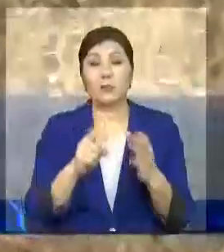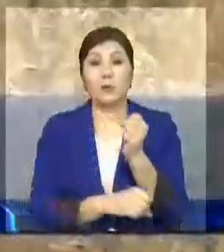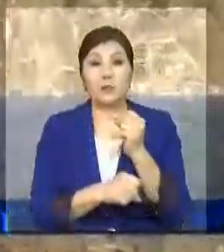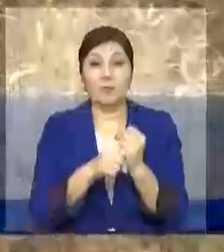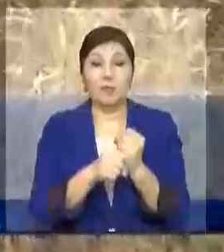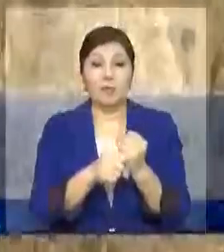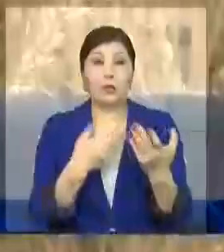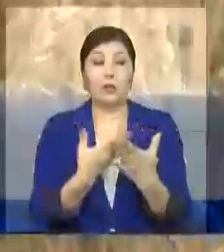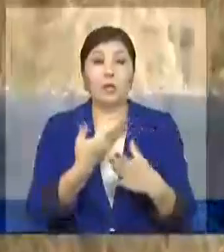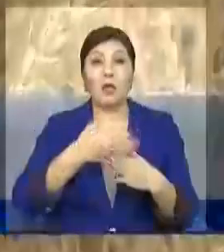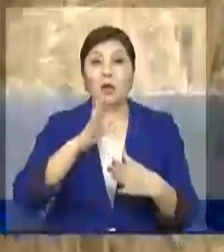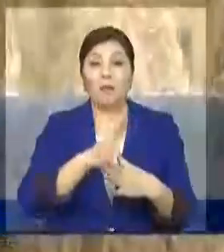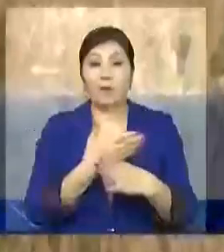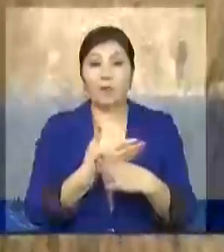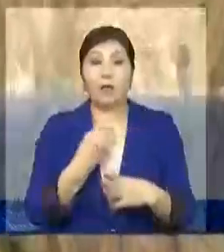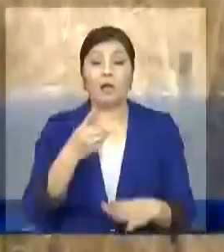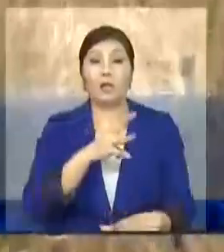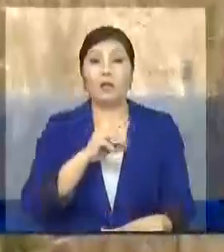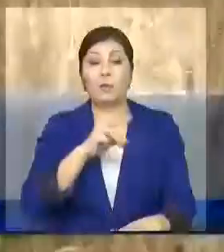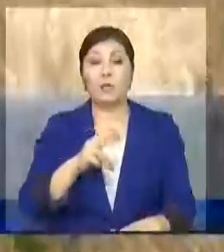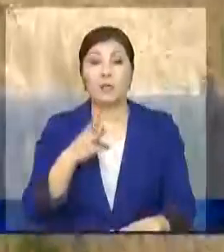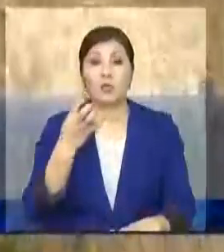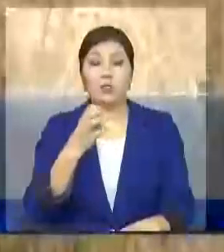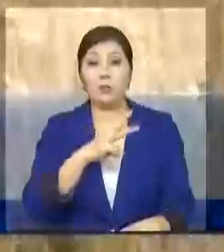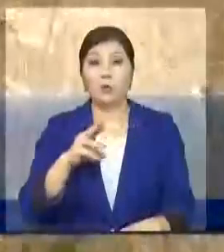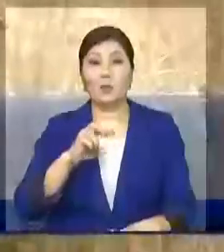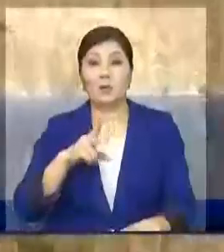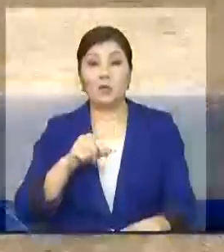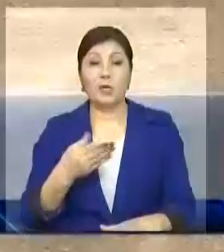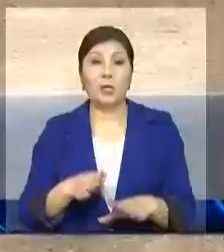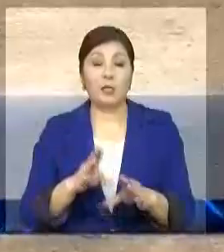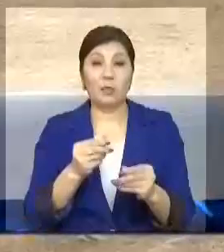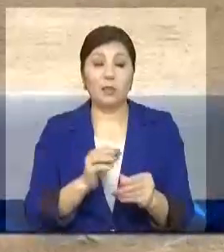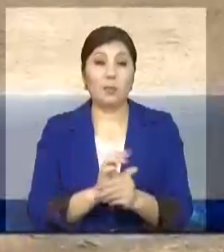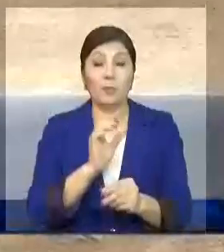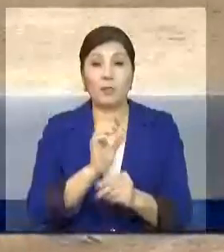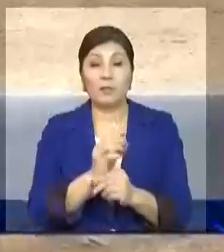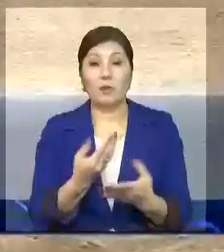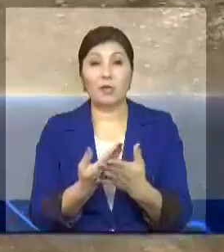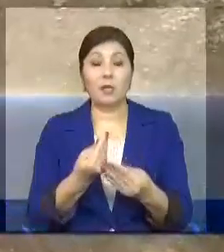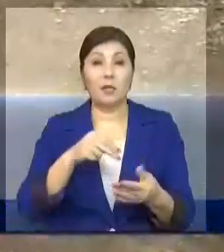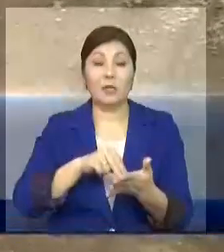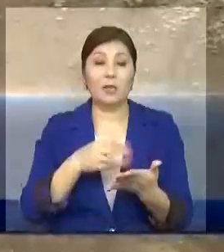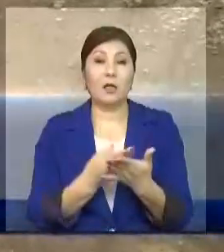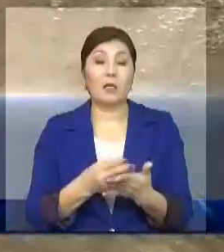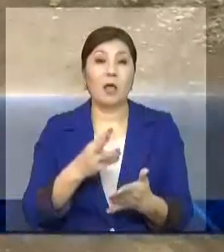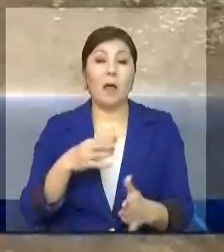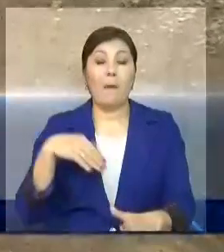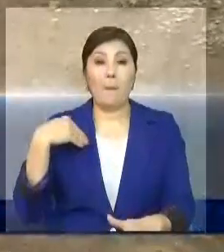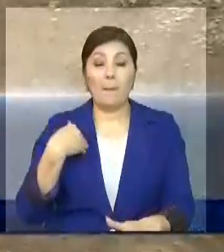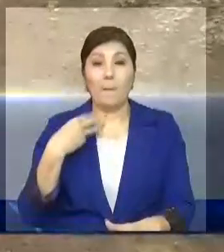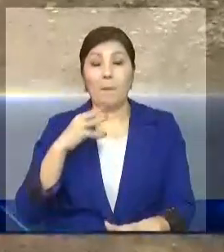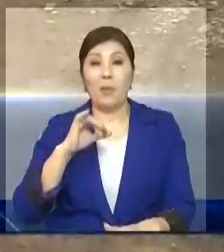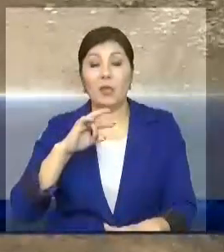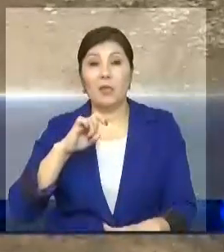сферу растениеводства выделили 1 миллиард 400 миллионов тенге. Эти средства пошли на удешевление стоимости минеральных удобрений, пестицидов,